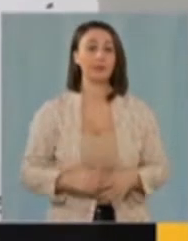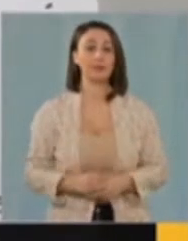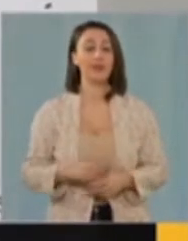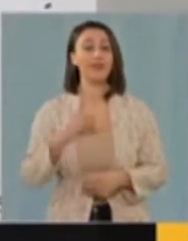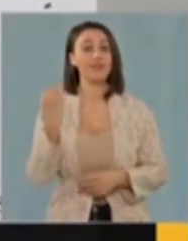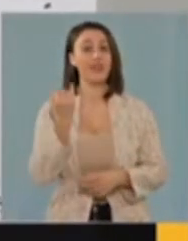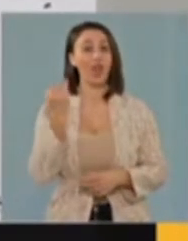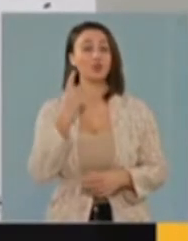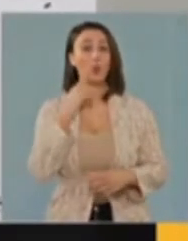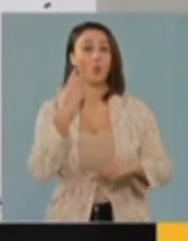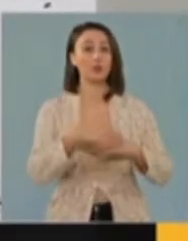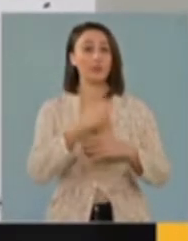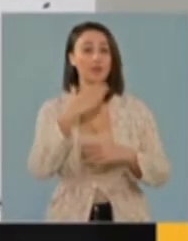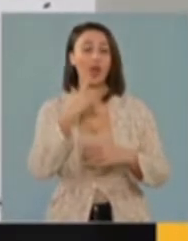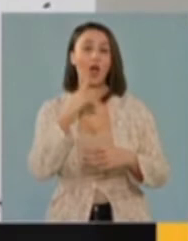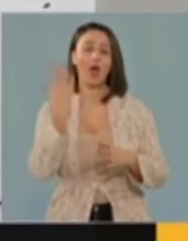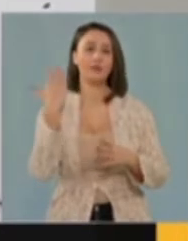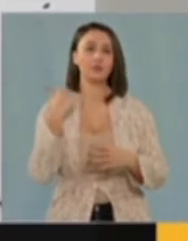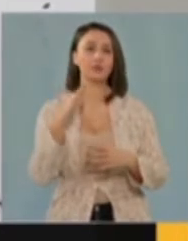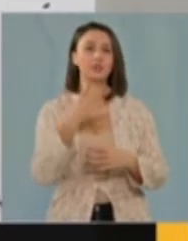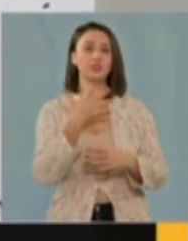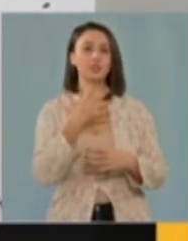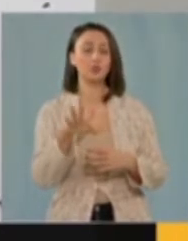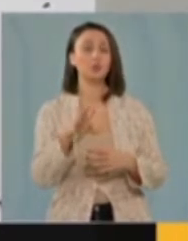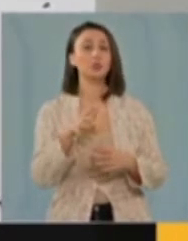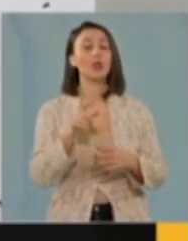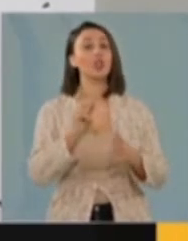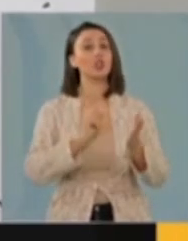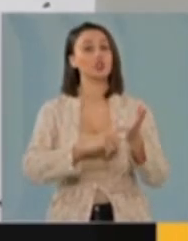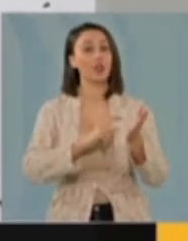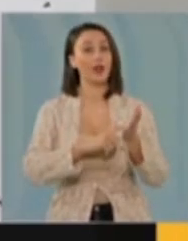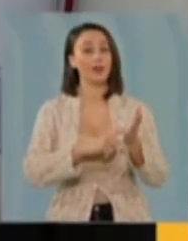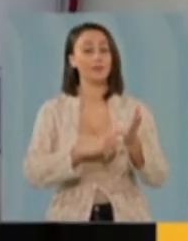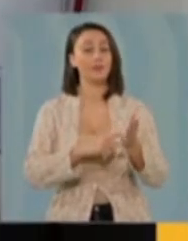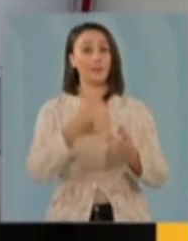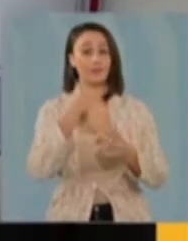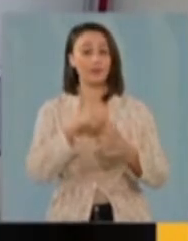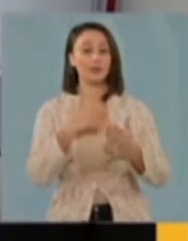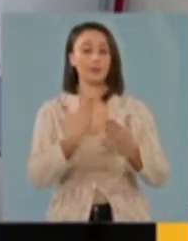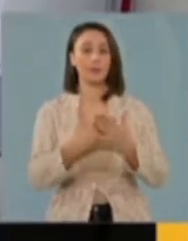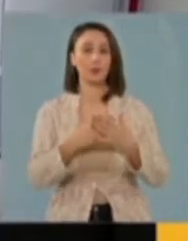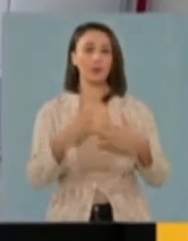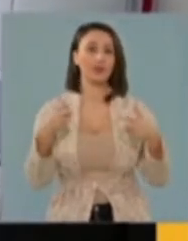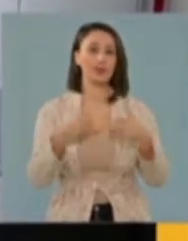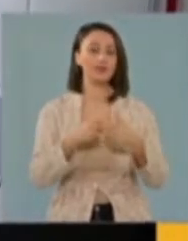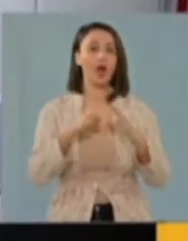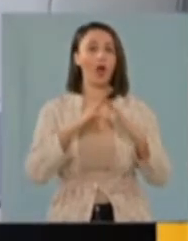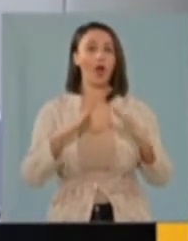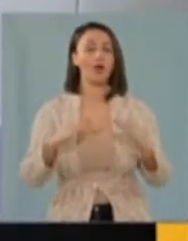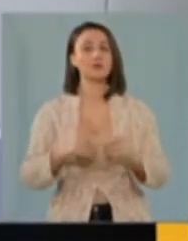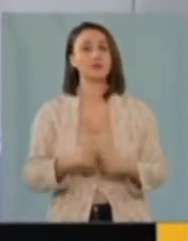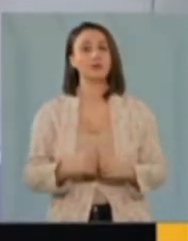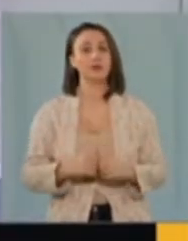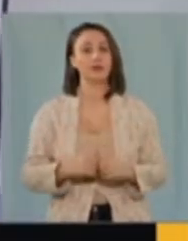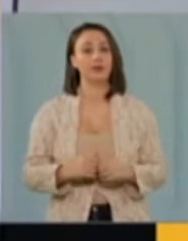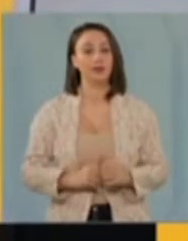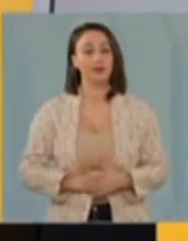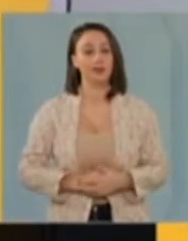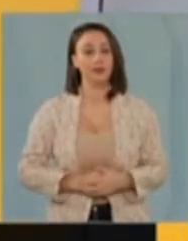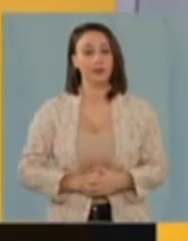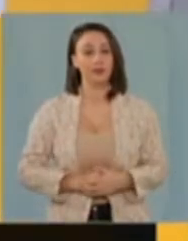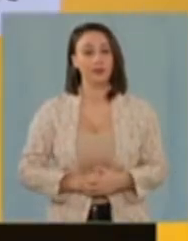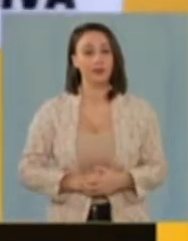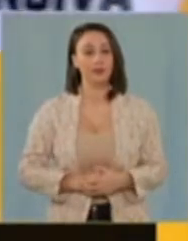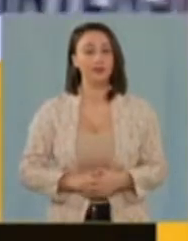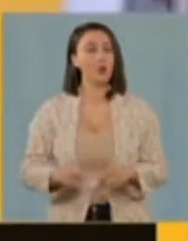La Iași, în ultimele zile, au fost aproape 500 de solicitări pe zi pentru testare la domiciliu, potrivit